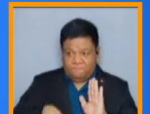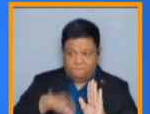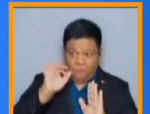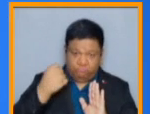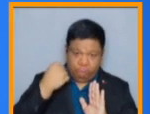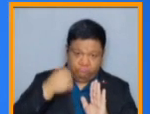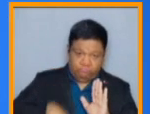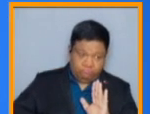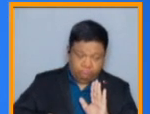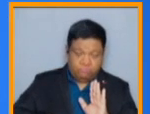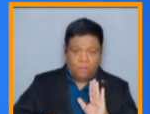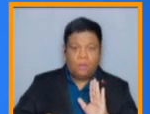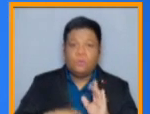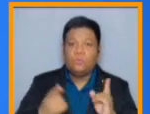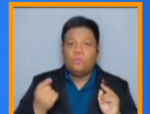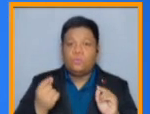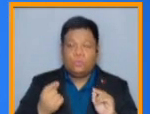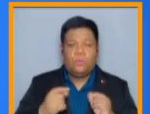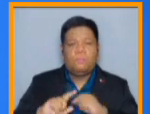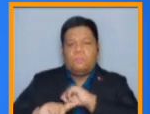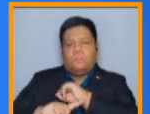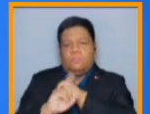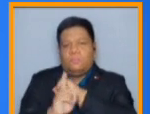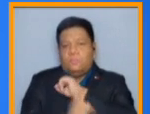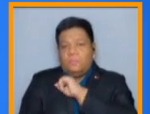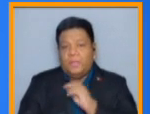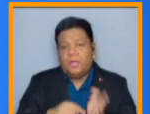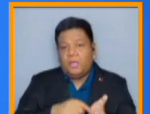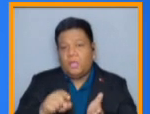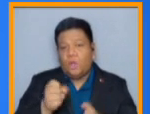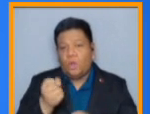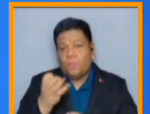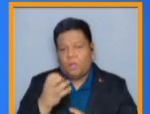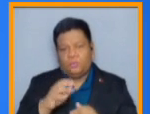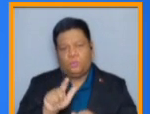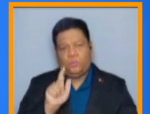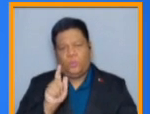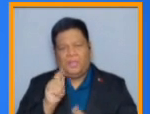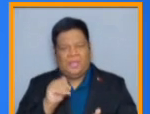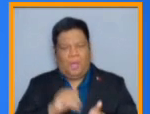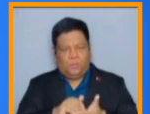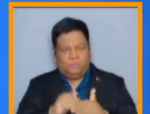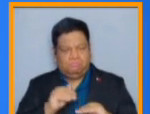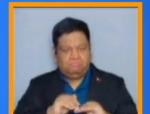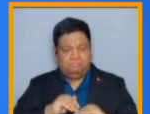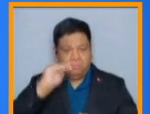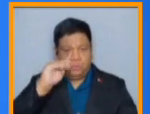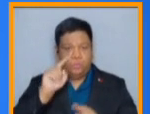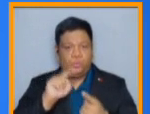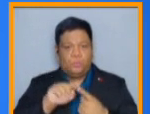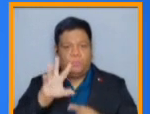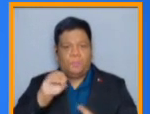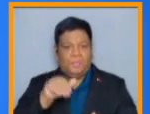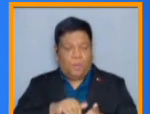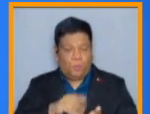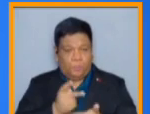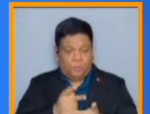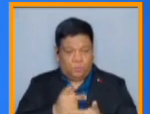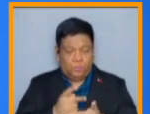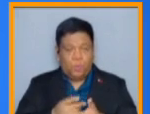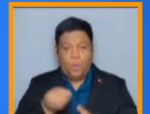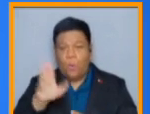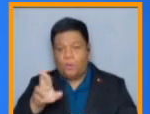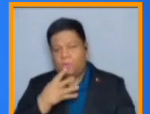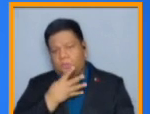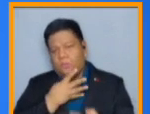hindi bababa sa 20,000 pesos pero hindi hihigit sa 50,000 pesos o di kaya ay pagkakakulong ng hindi bababa sa